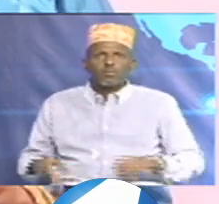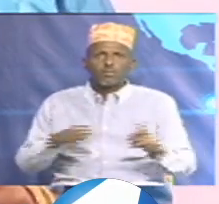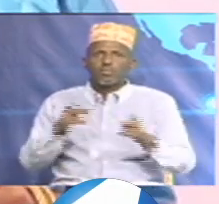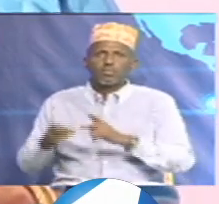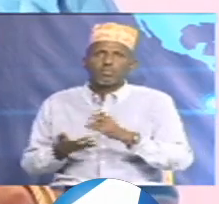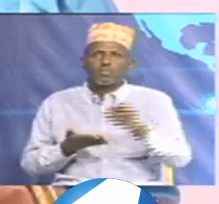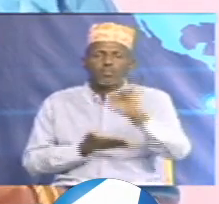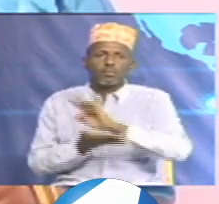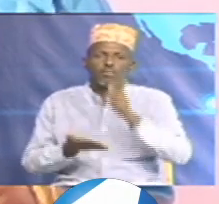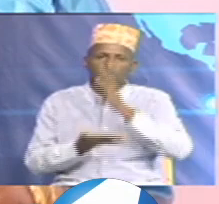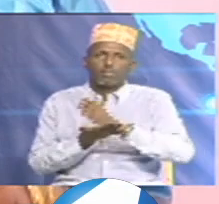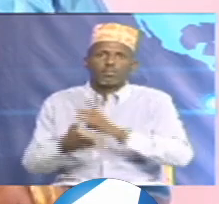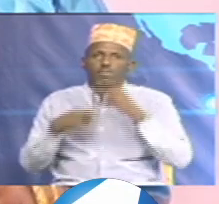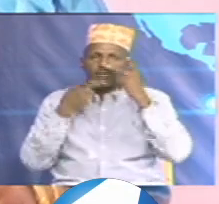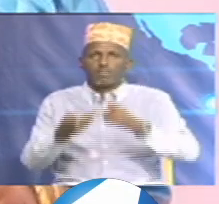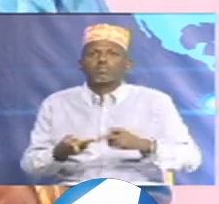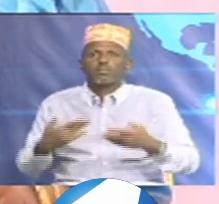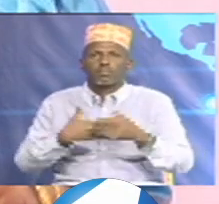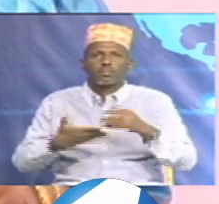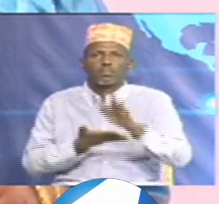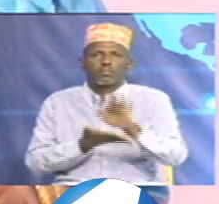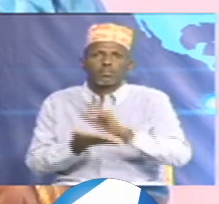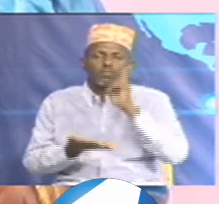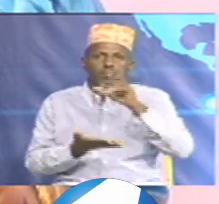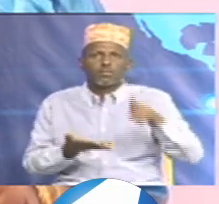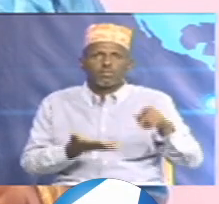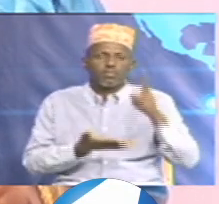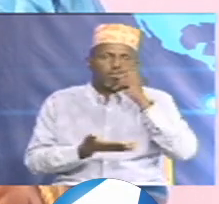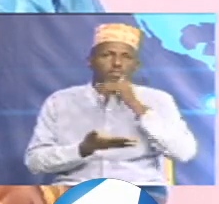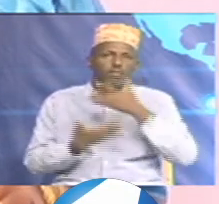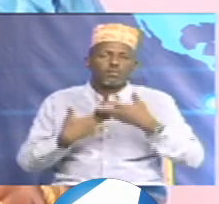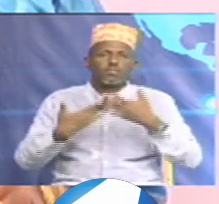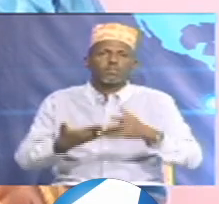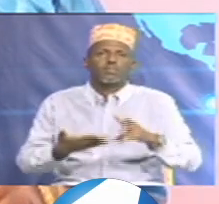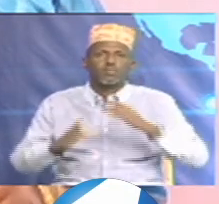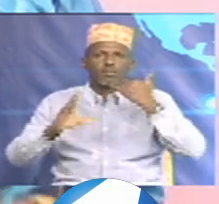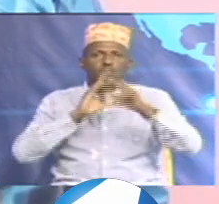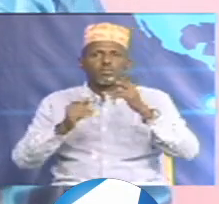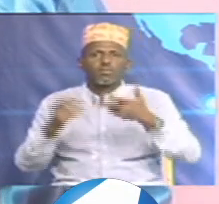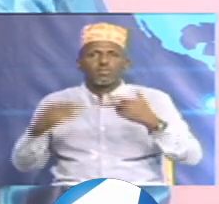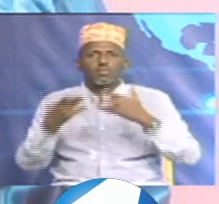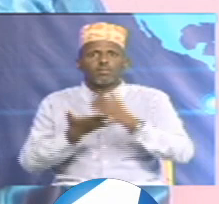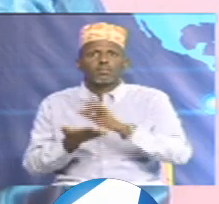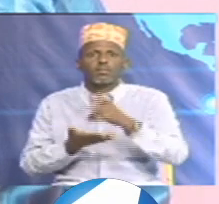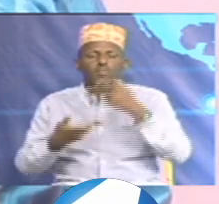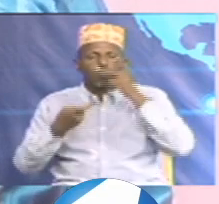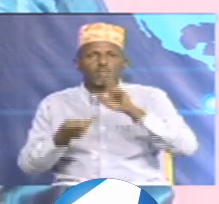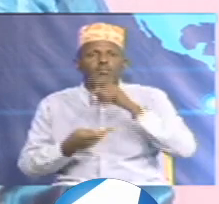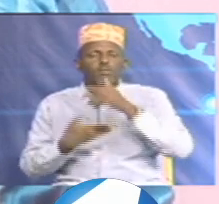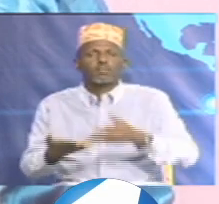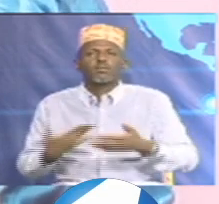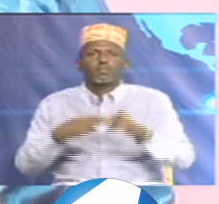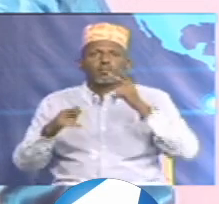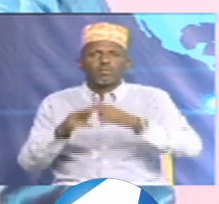composée de congressistes des partis UPR, je vous adresse mes sincères salutations. Au